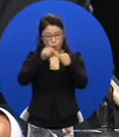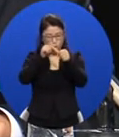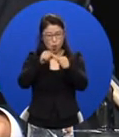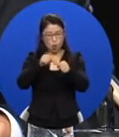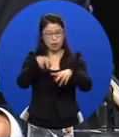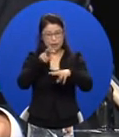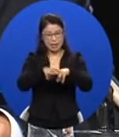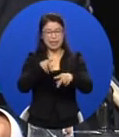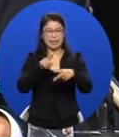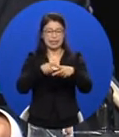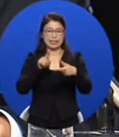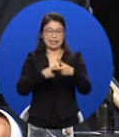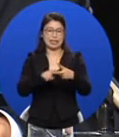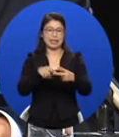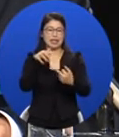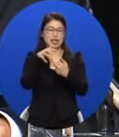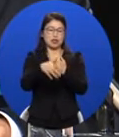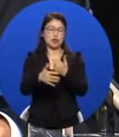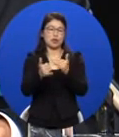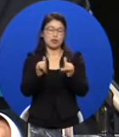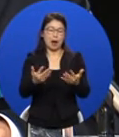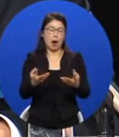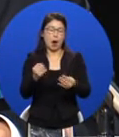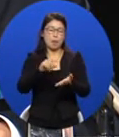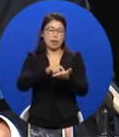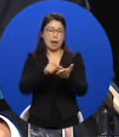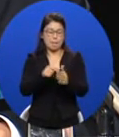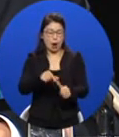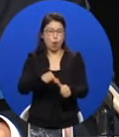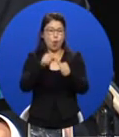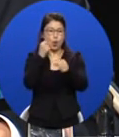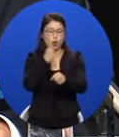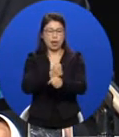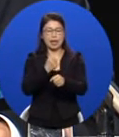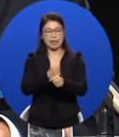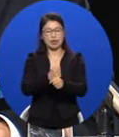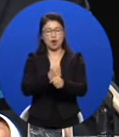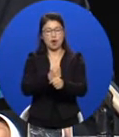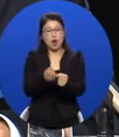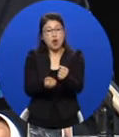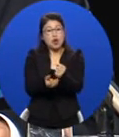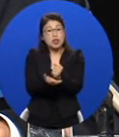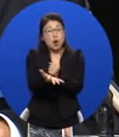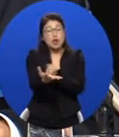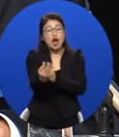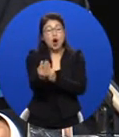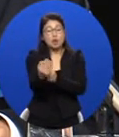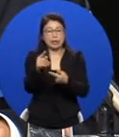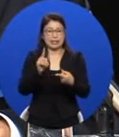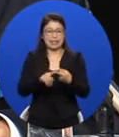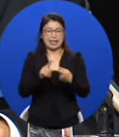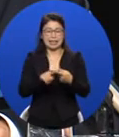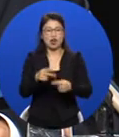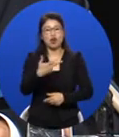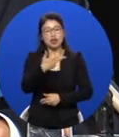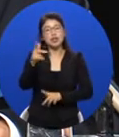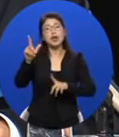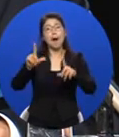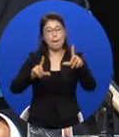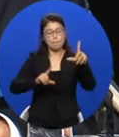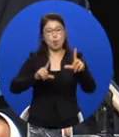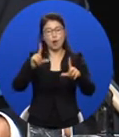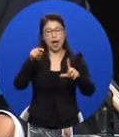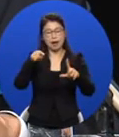창출이라든지 지역 주민들을 얼마나 많이 고용해서 지역에 이바지하느냐 큰 틀에서 그렇게 가야 될 것이